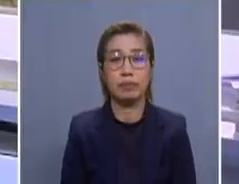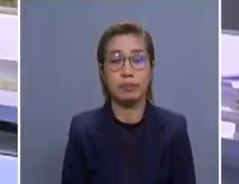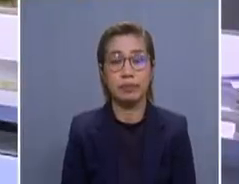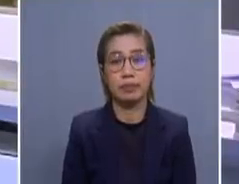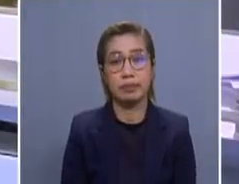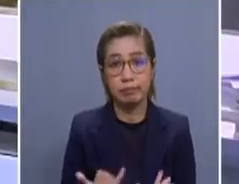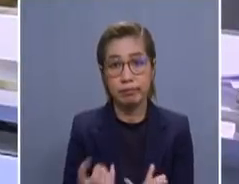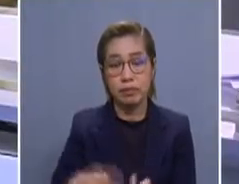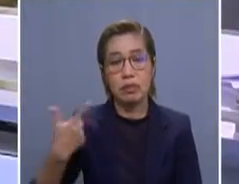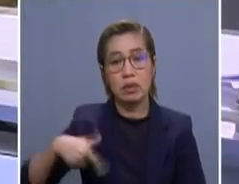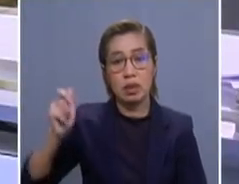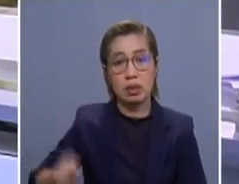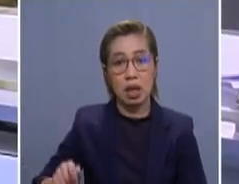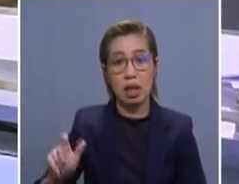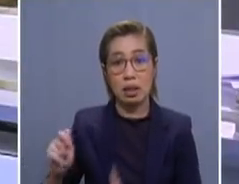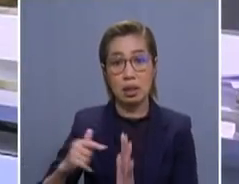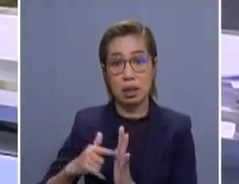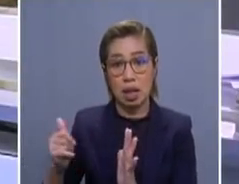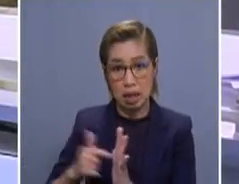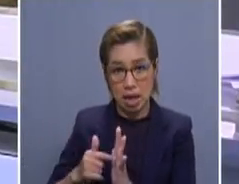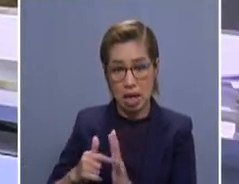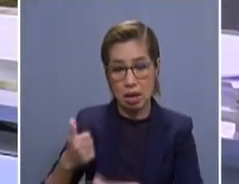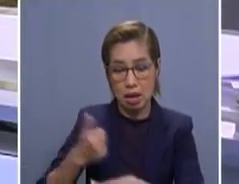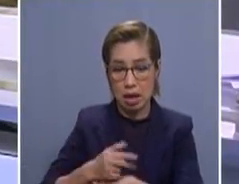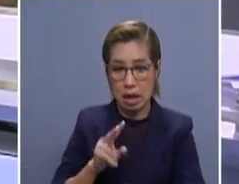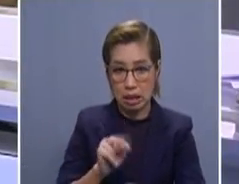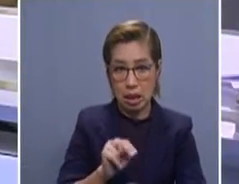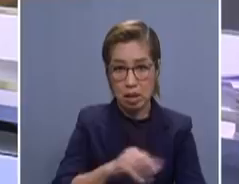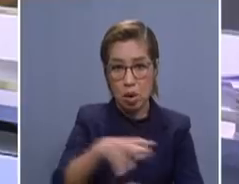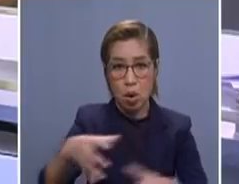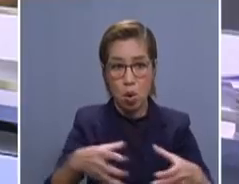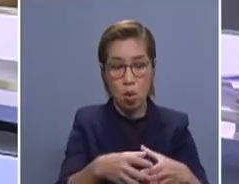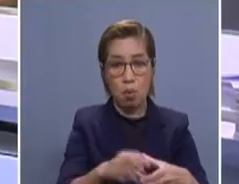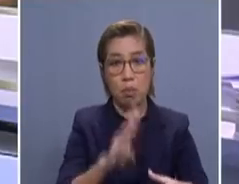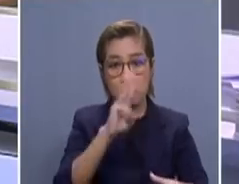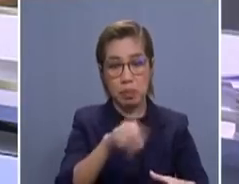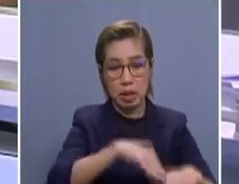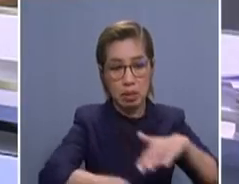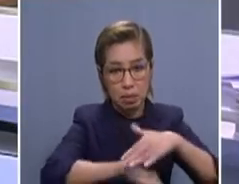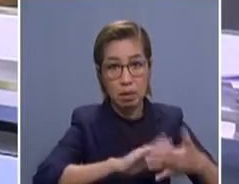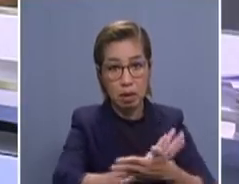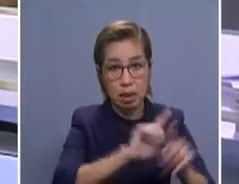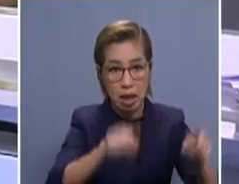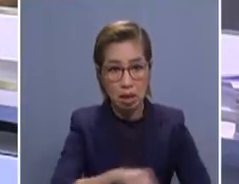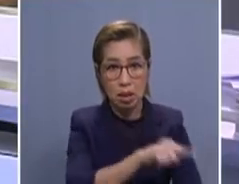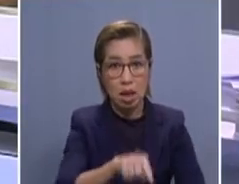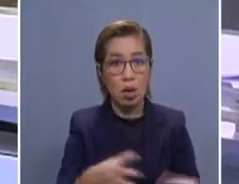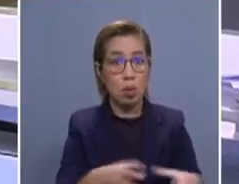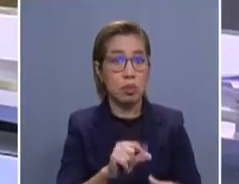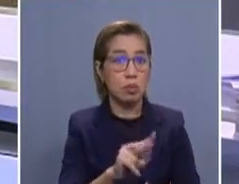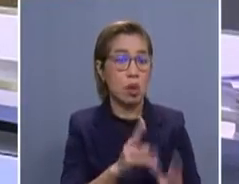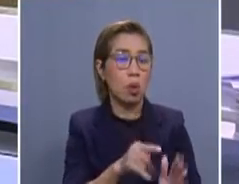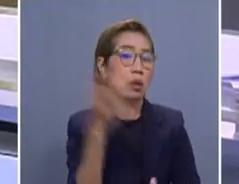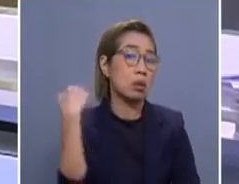ค่ะวันนี้ศาลอาญานะคะนัดตรวจพยานหลักฐานนะคะของแกนนำกลุ่มราษฎรรวม 22คนกรณีการนัดชุมนุมเมื่อวัน